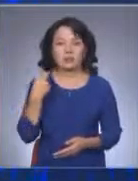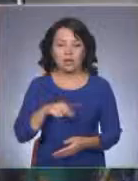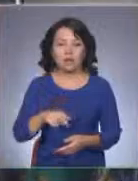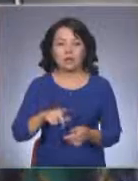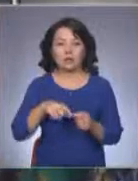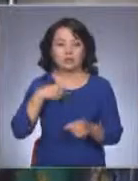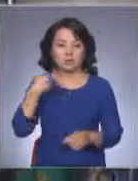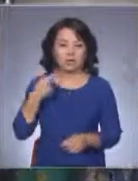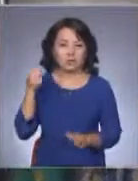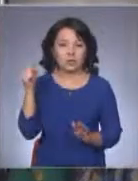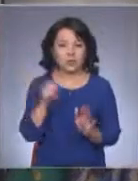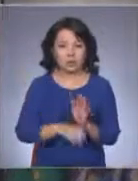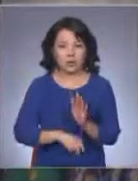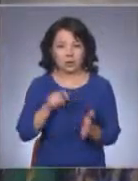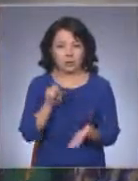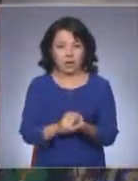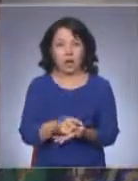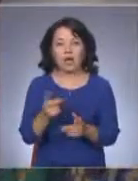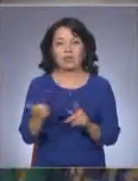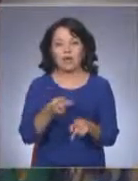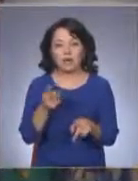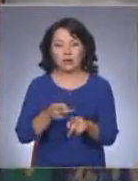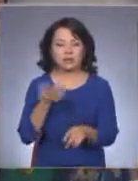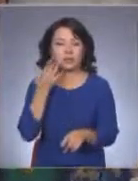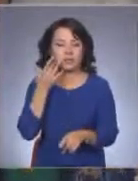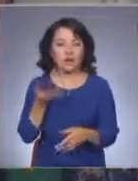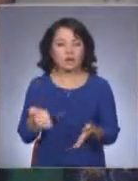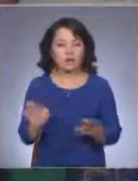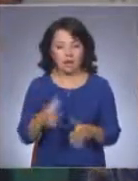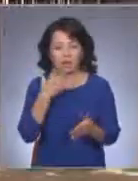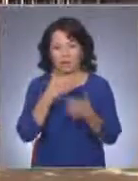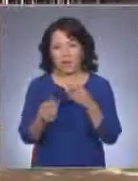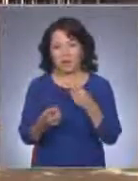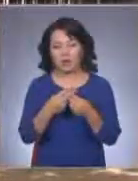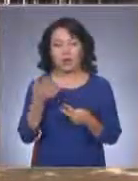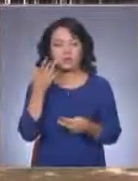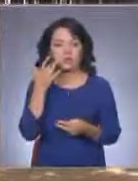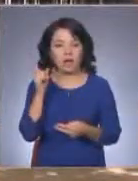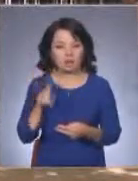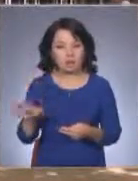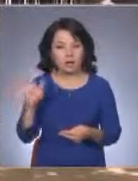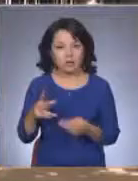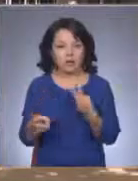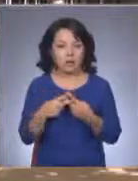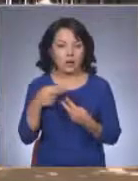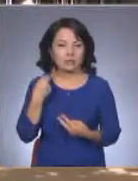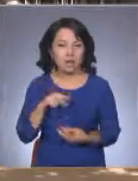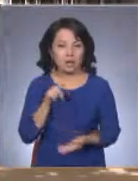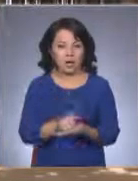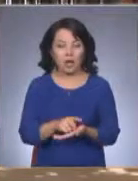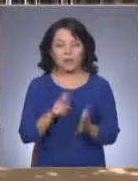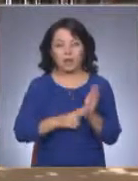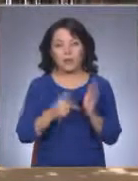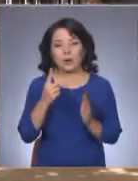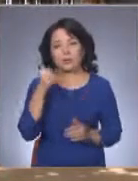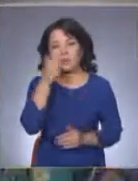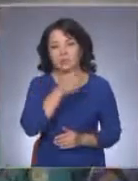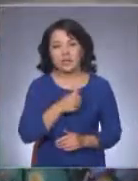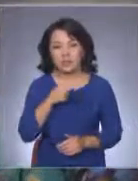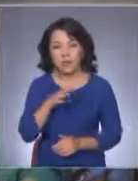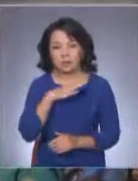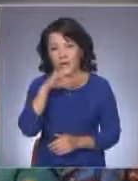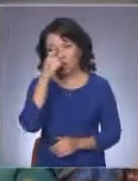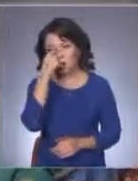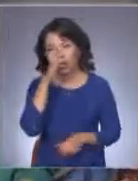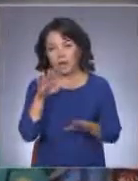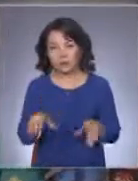кесілсе, екіншісі өмір бойына бас бостандығынан айырылды. Айта кетейік, 1971 жылдың наурызында Үндістан, Батыс Пәкістан